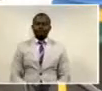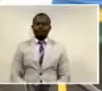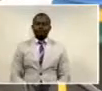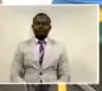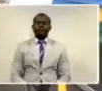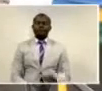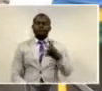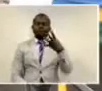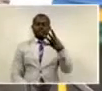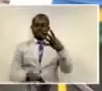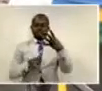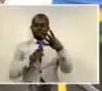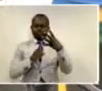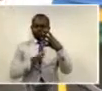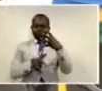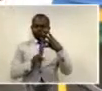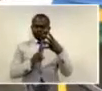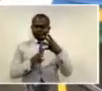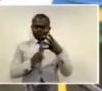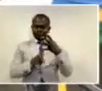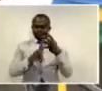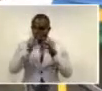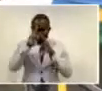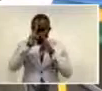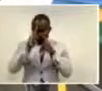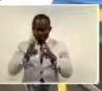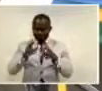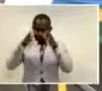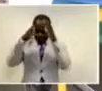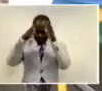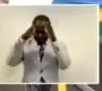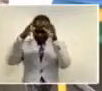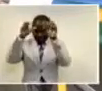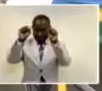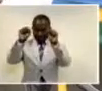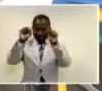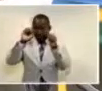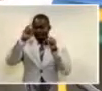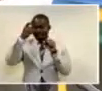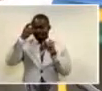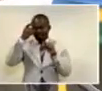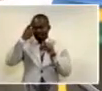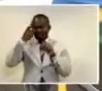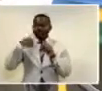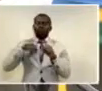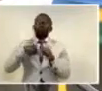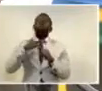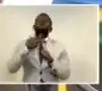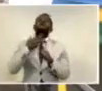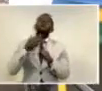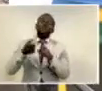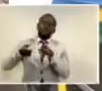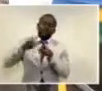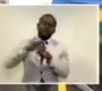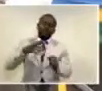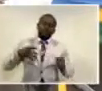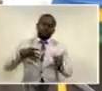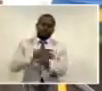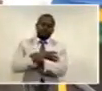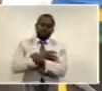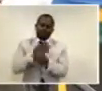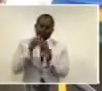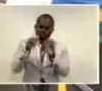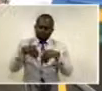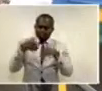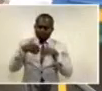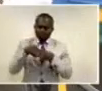Icya kane nyakubahwa Perezida wa Repubulika ni uko twifuza kongera imbaraga mu kunoza ubuhinzi